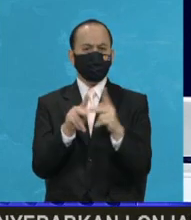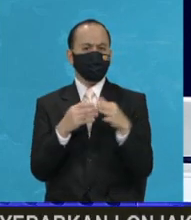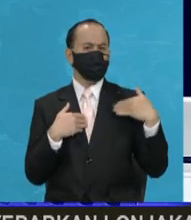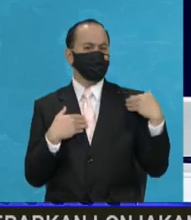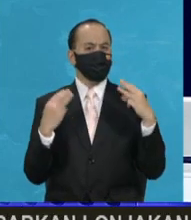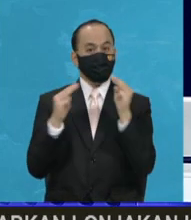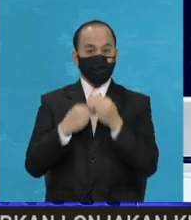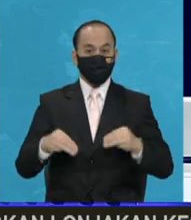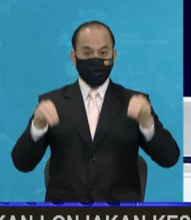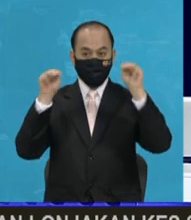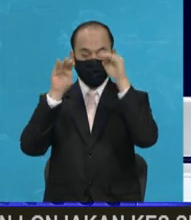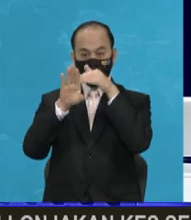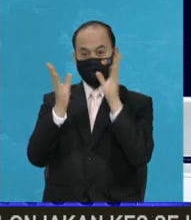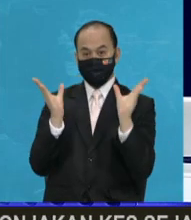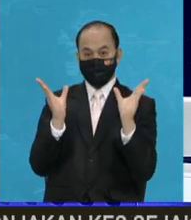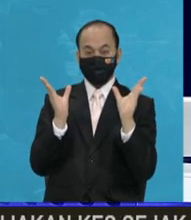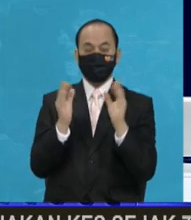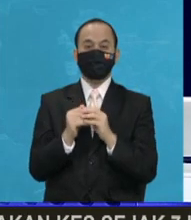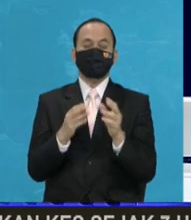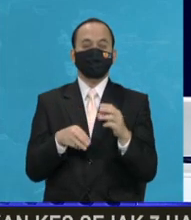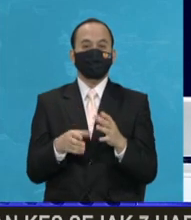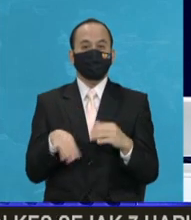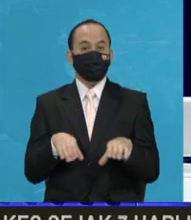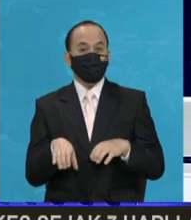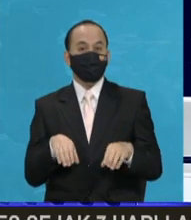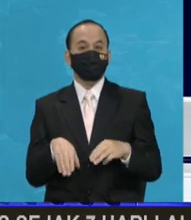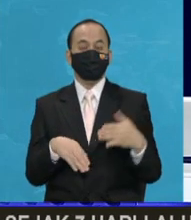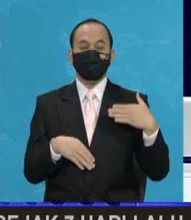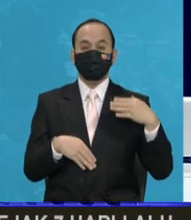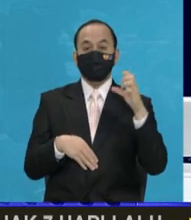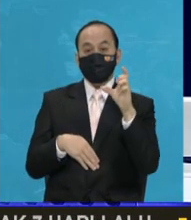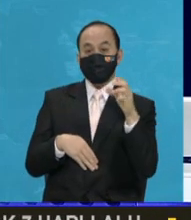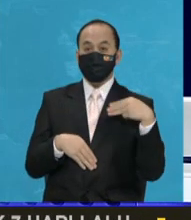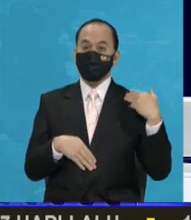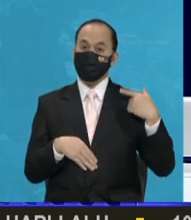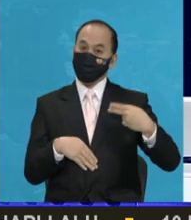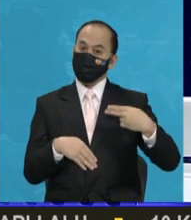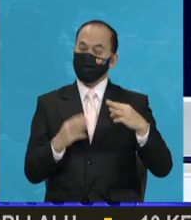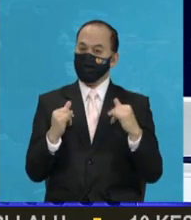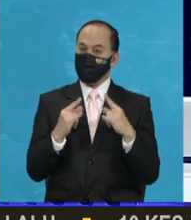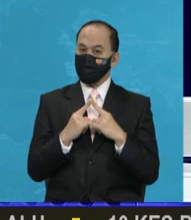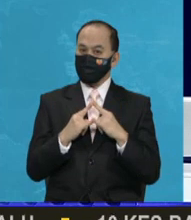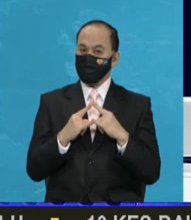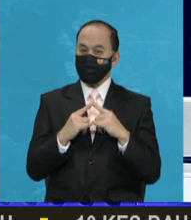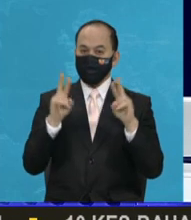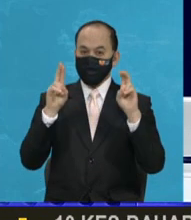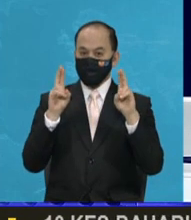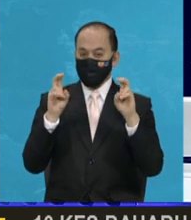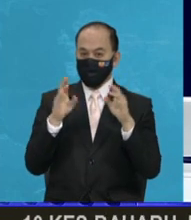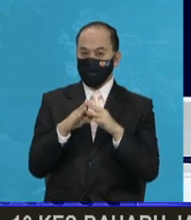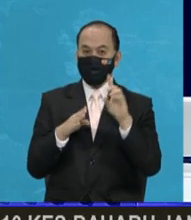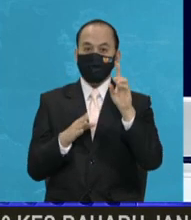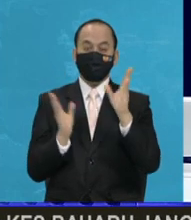masjid di negara Brunei Darussalam telah mengadakan muslim you can bagi tahun ini Program di adegan bersumpah the Brunei